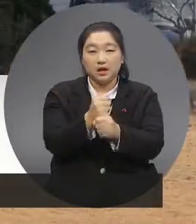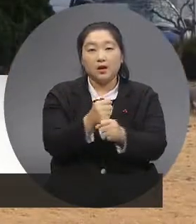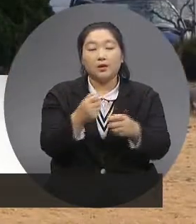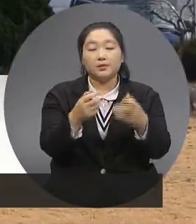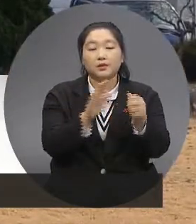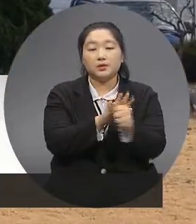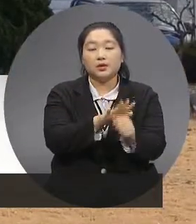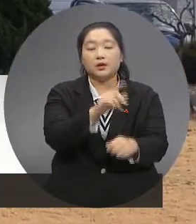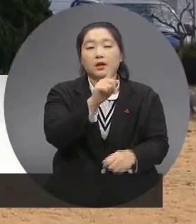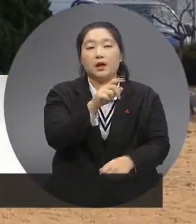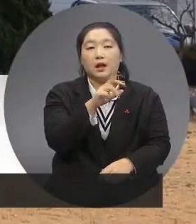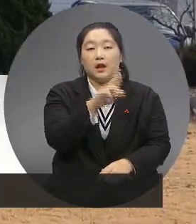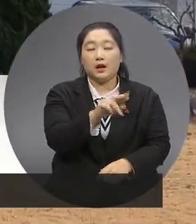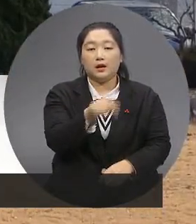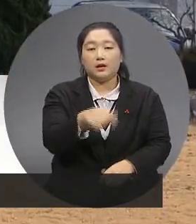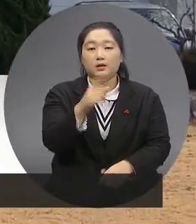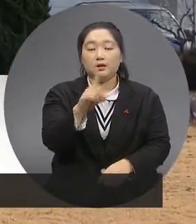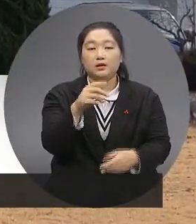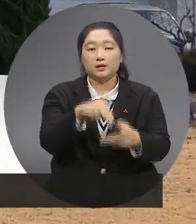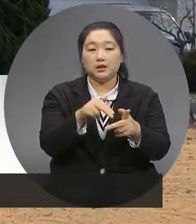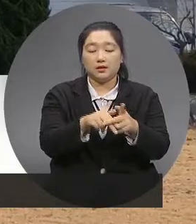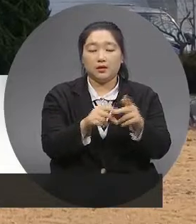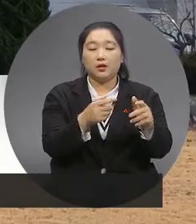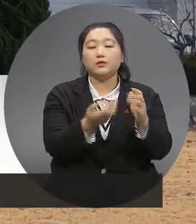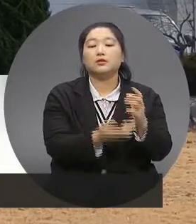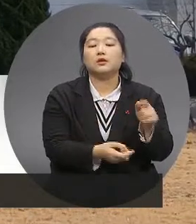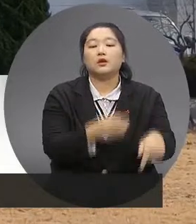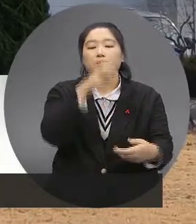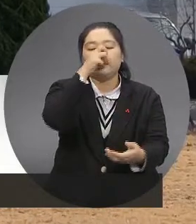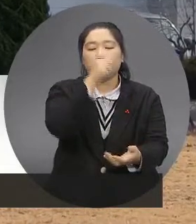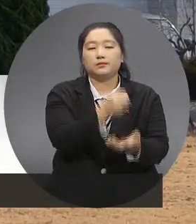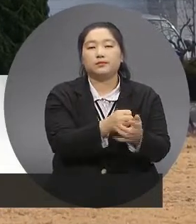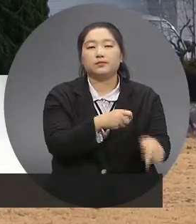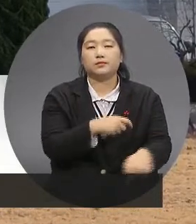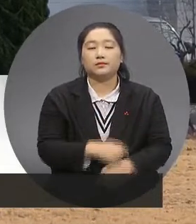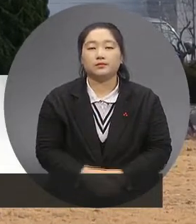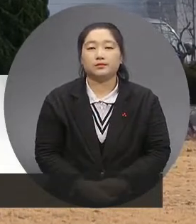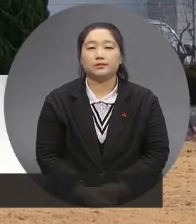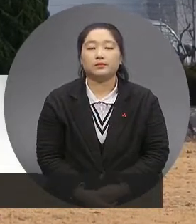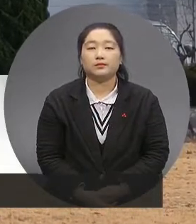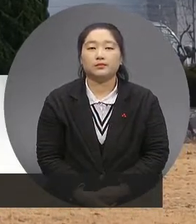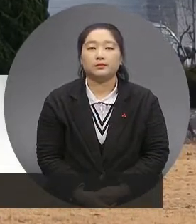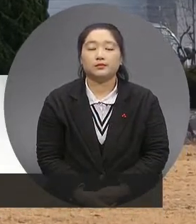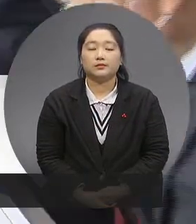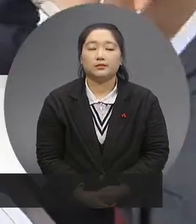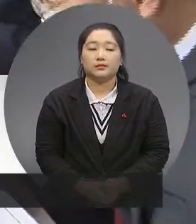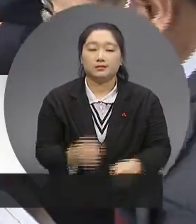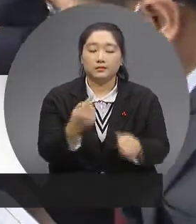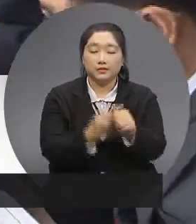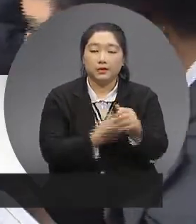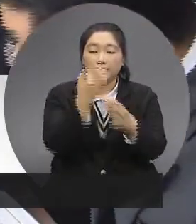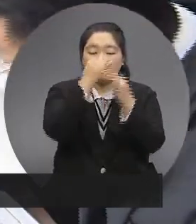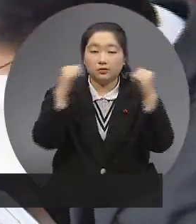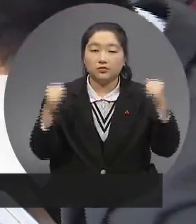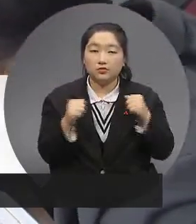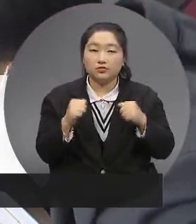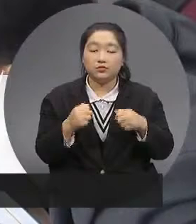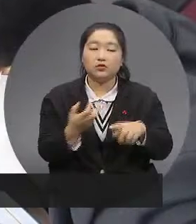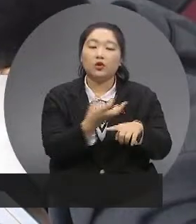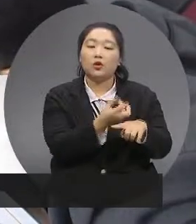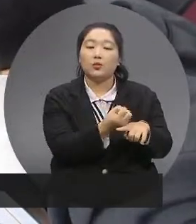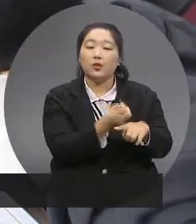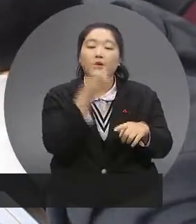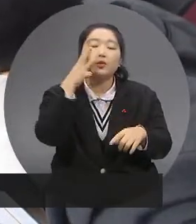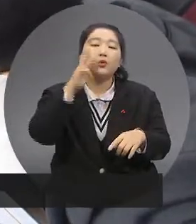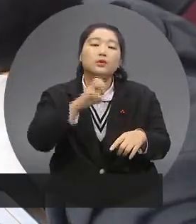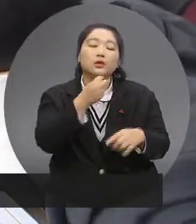R&D센터가 충북 남부권 혁신센터 입지로 최종 결정됐다고 밝혔습니다. 이에 따라 충청북도와 보은